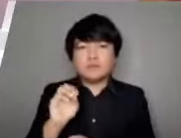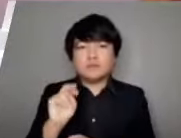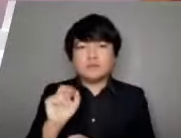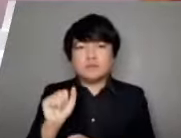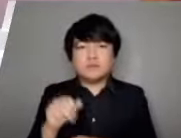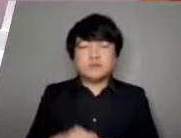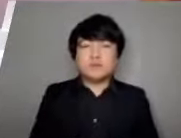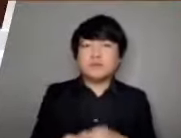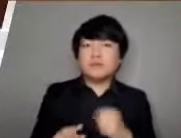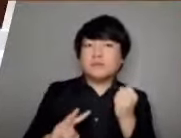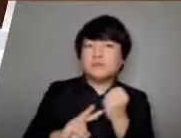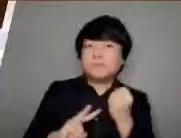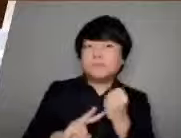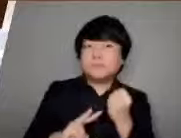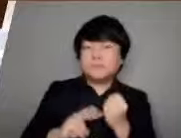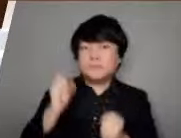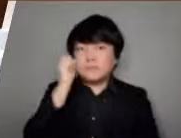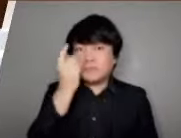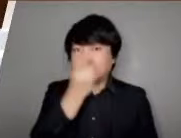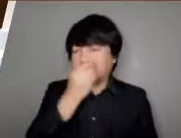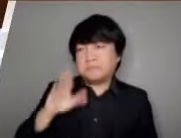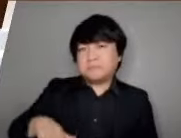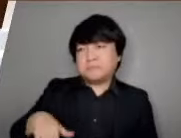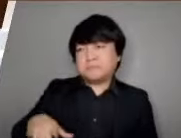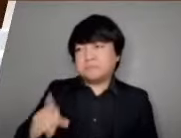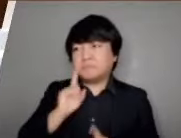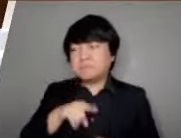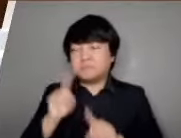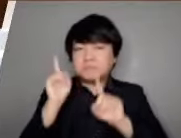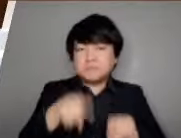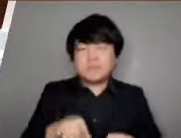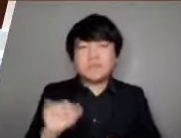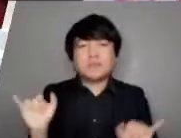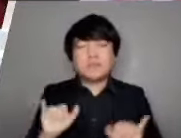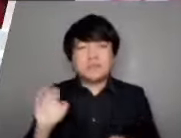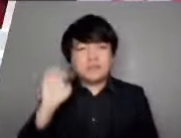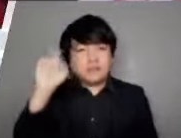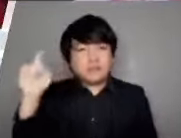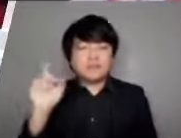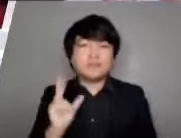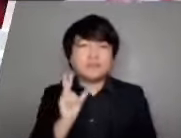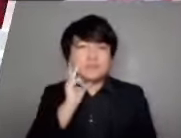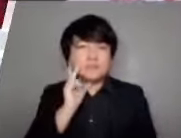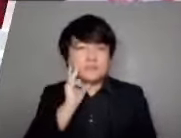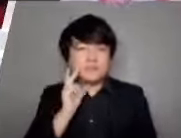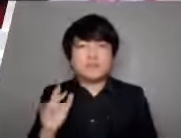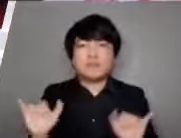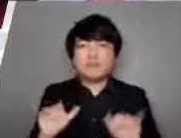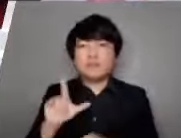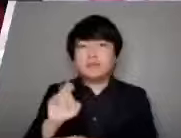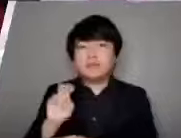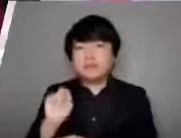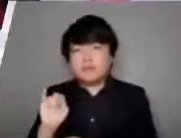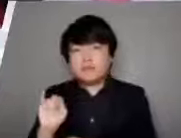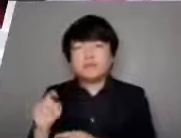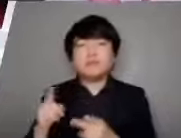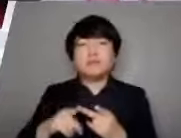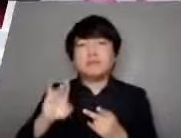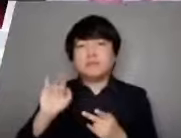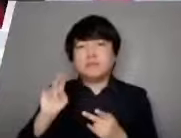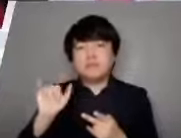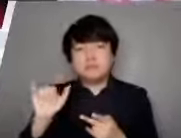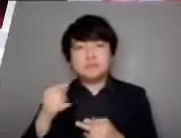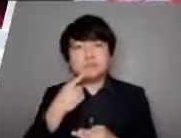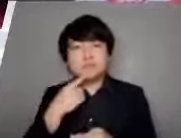Duterte, gayundin si dating Pangulong Rodrigo Duterte, sina dating Vice President Lenny Robredo at Jejo Marbinay, nagpasabi na raw na